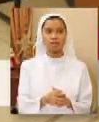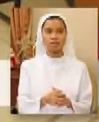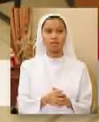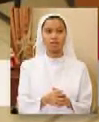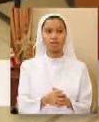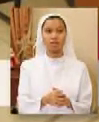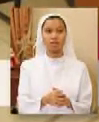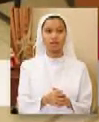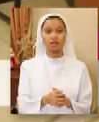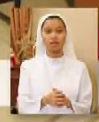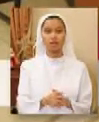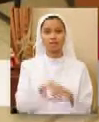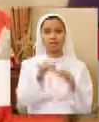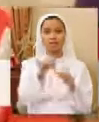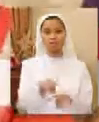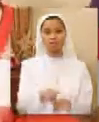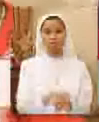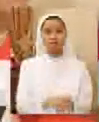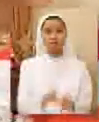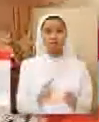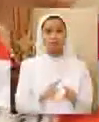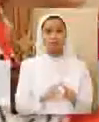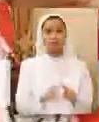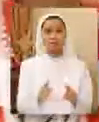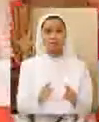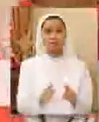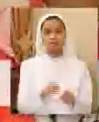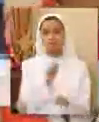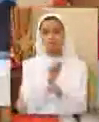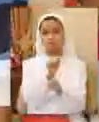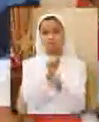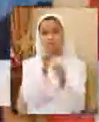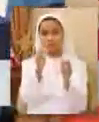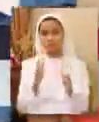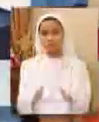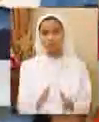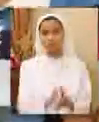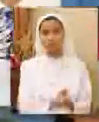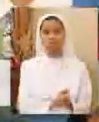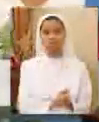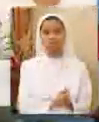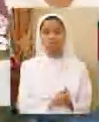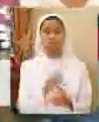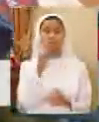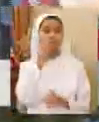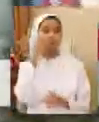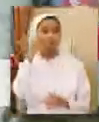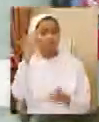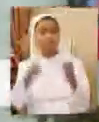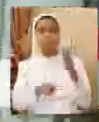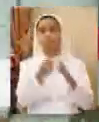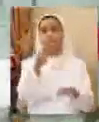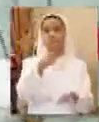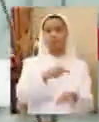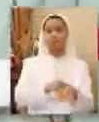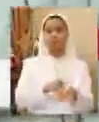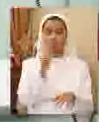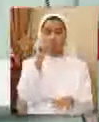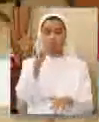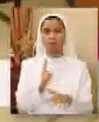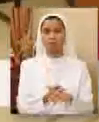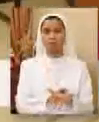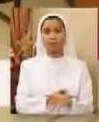talaga sila nakatira sa inyo. Doon sila nakatira, pero parang working student lang din. Yes. So, pag umuwi sila, pag once a